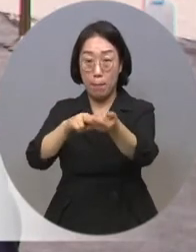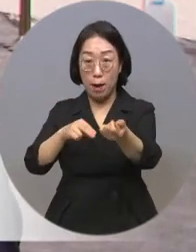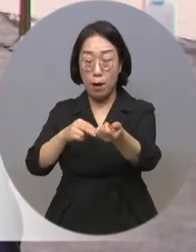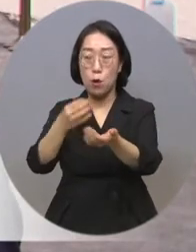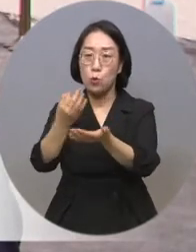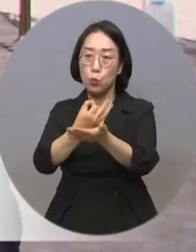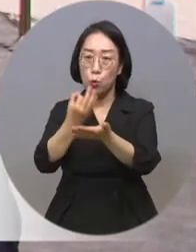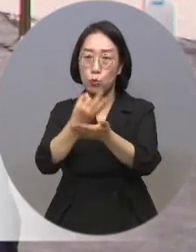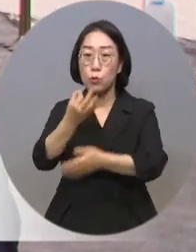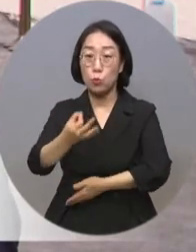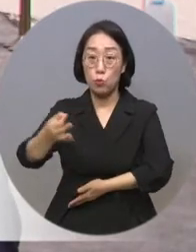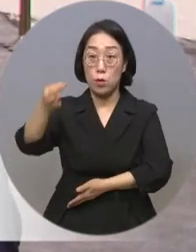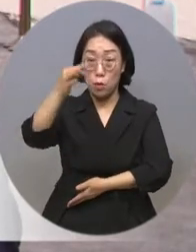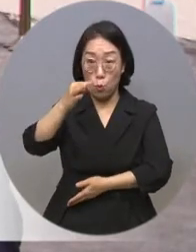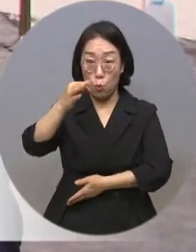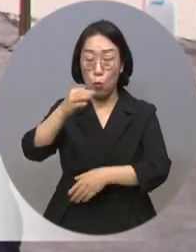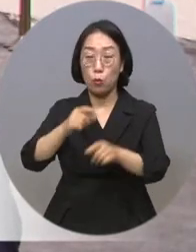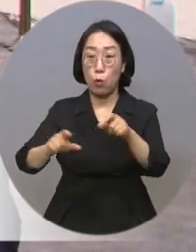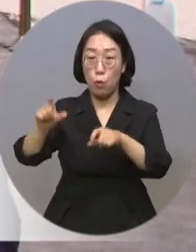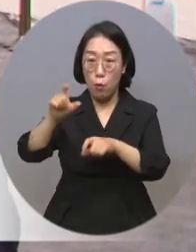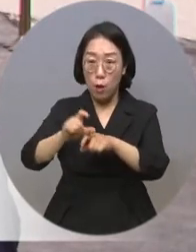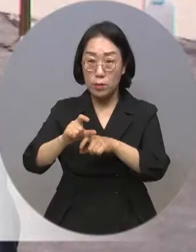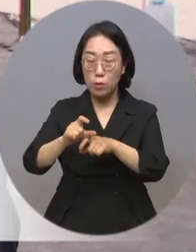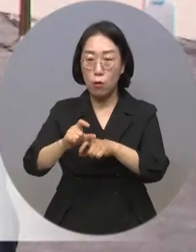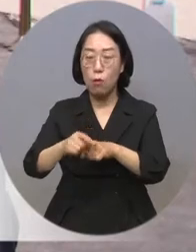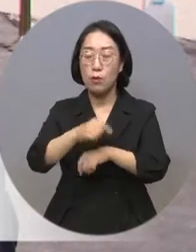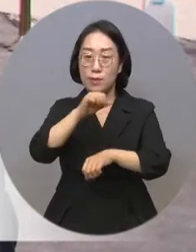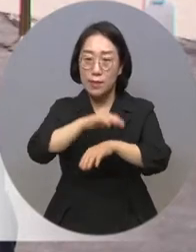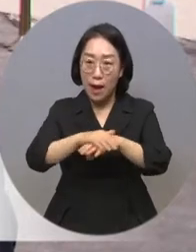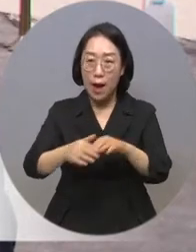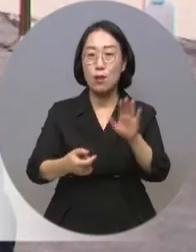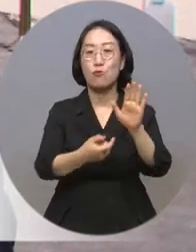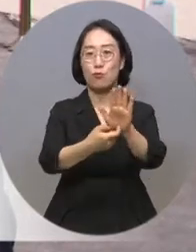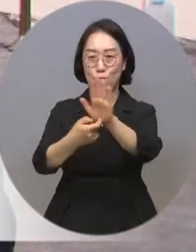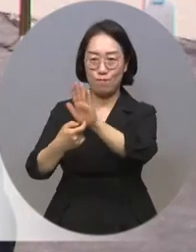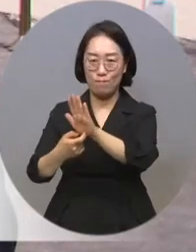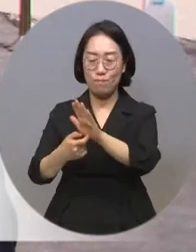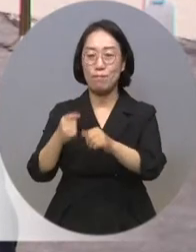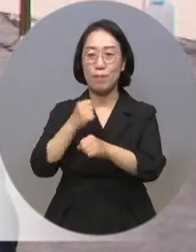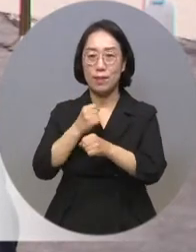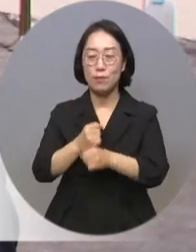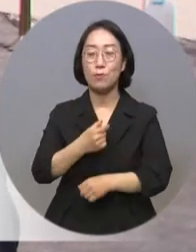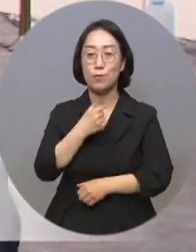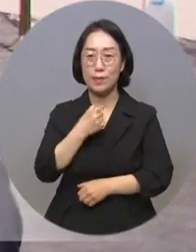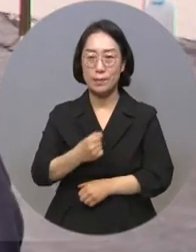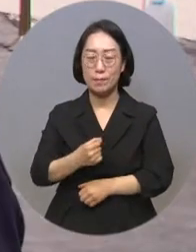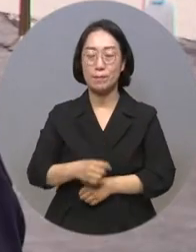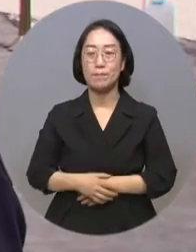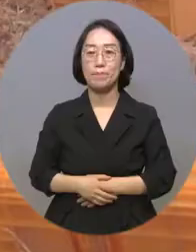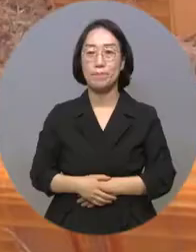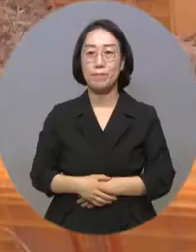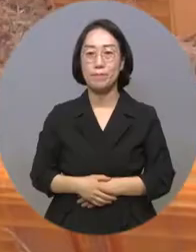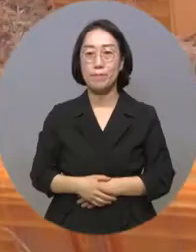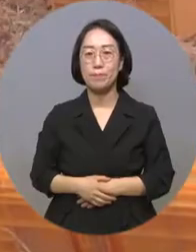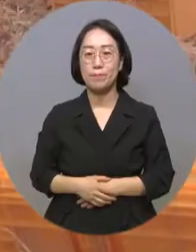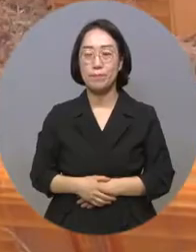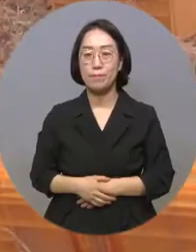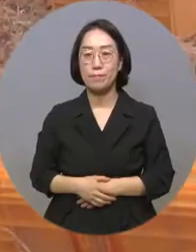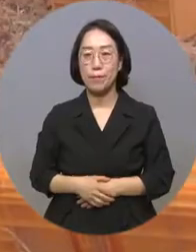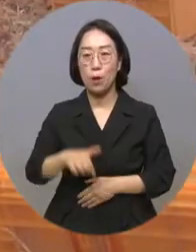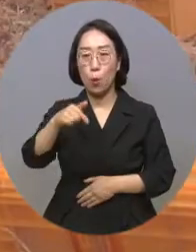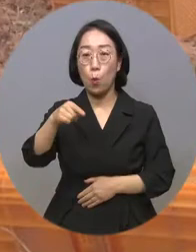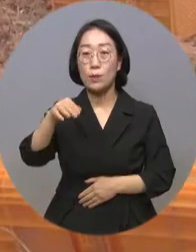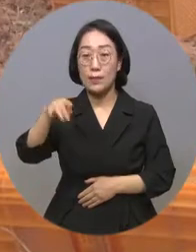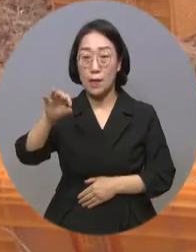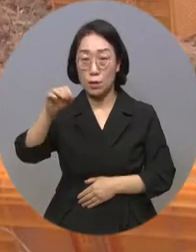늘리고 고창 황토 고구마의 명성을 더욱 드높이는 계기가 될 것입니다.